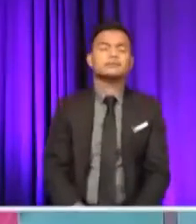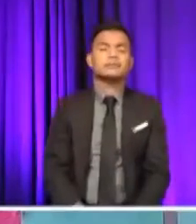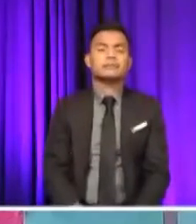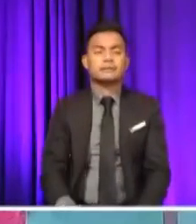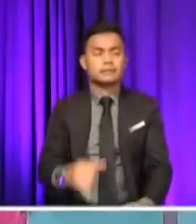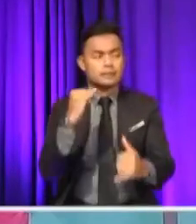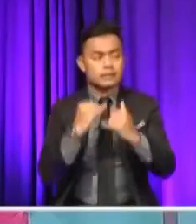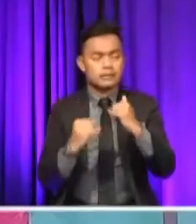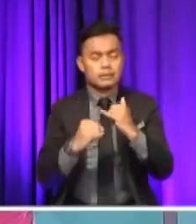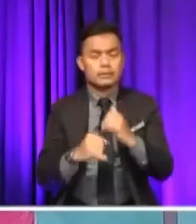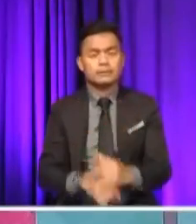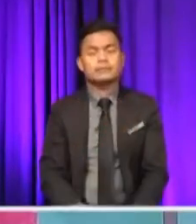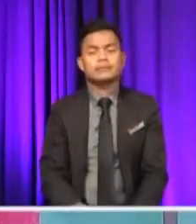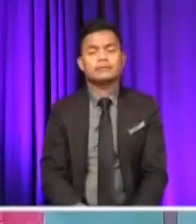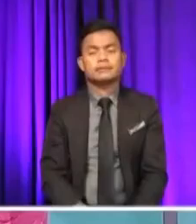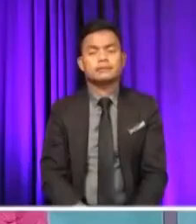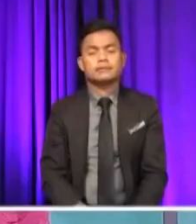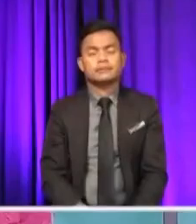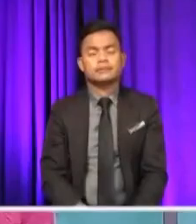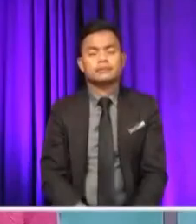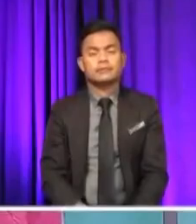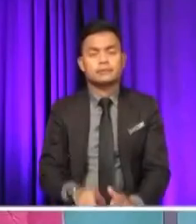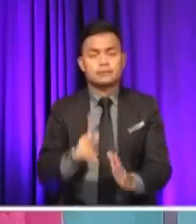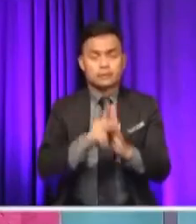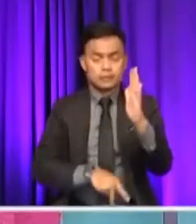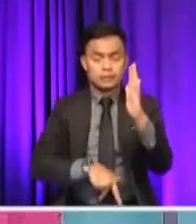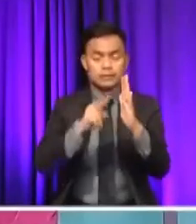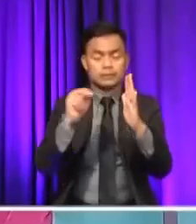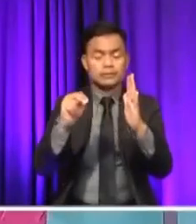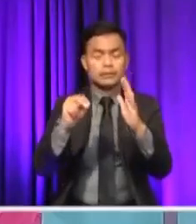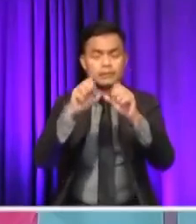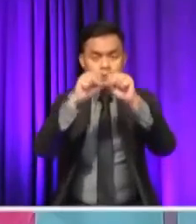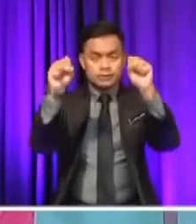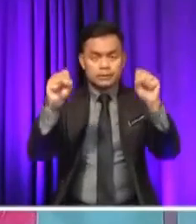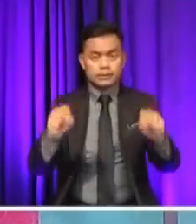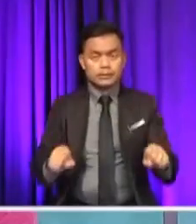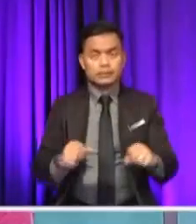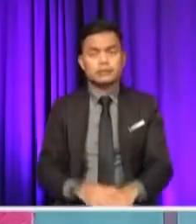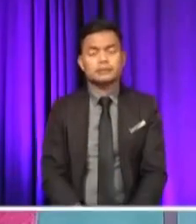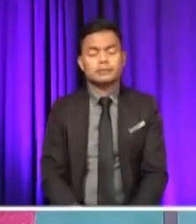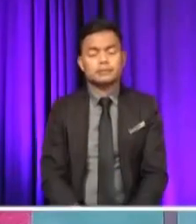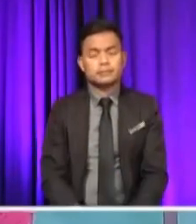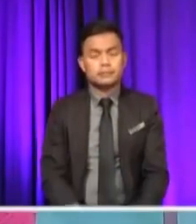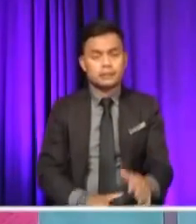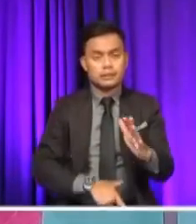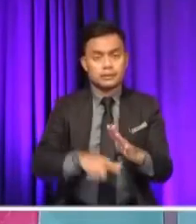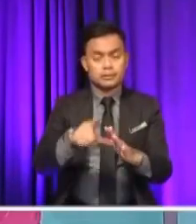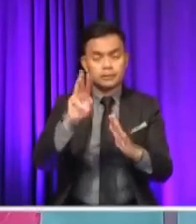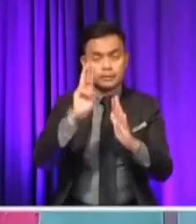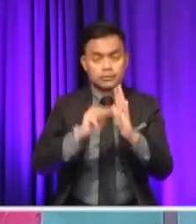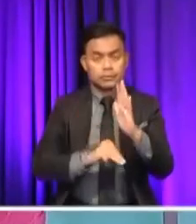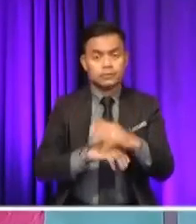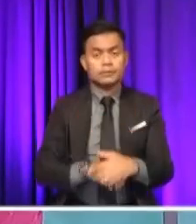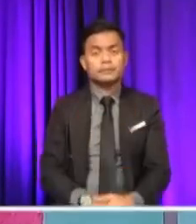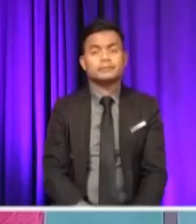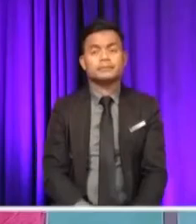satu soalan. Dia tanya kelebihan sistem pneumatik berbanding hidrolik. Okey, sistem pneumatik dia lebih murah sebab guna udara termampat.